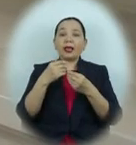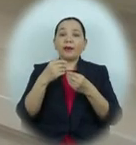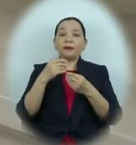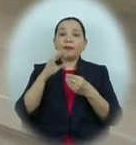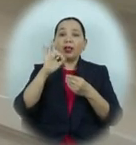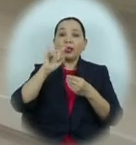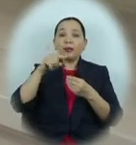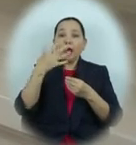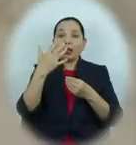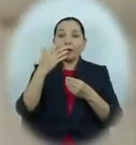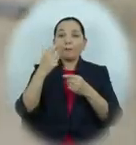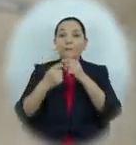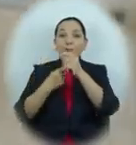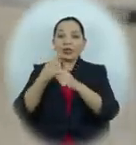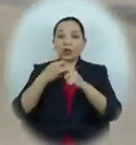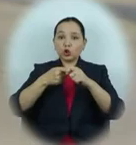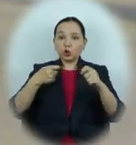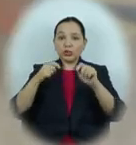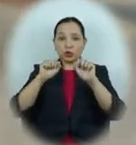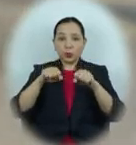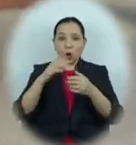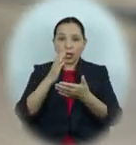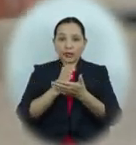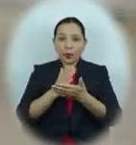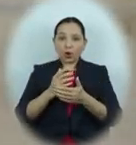cho'zilish imkoniyati bor mana.